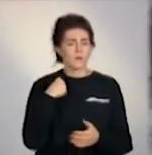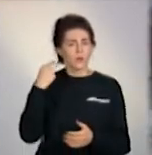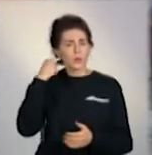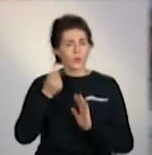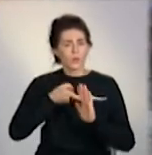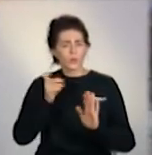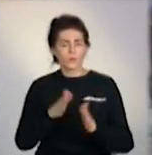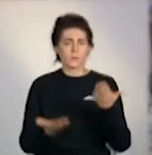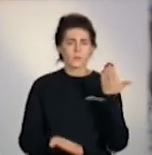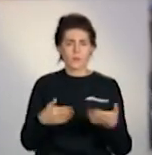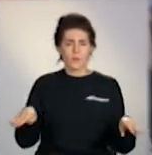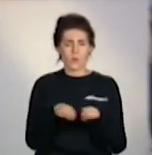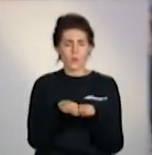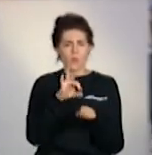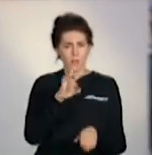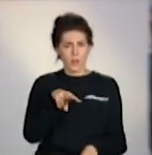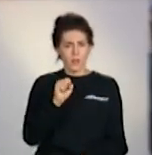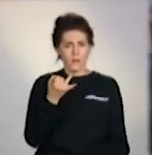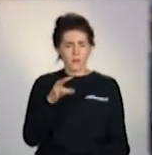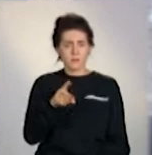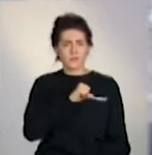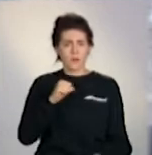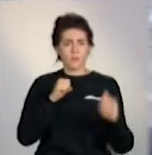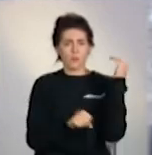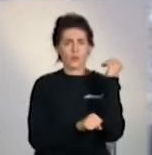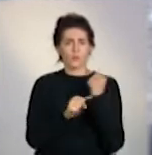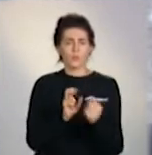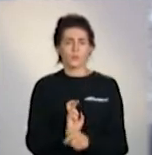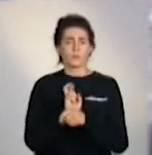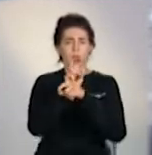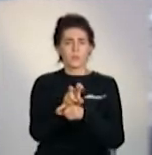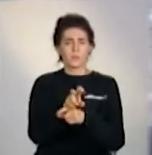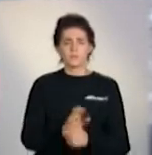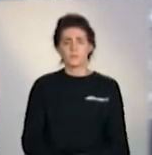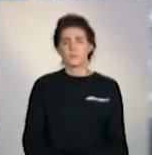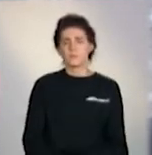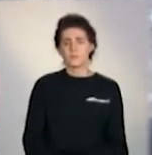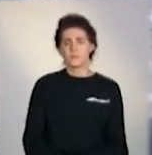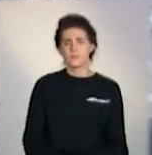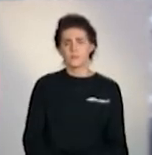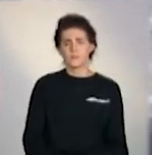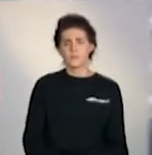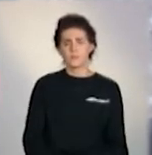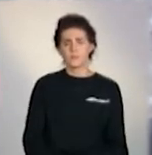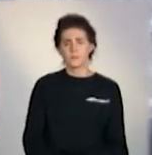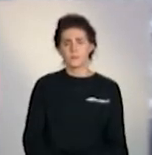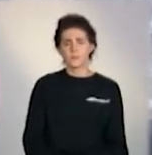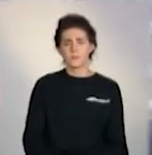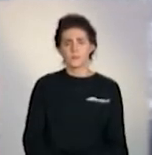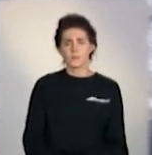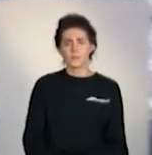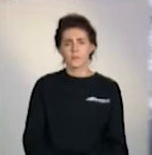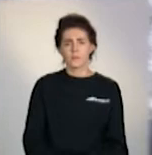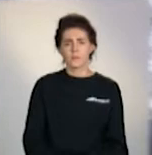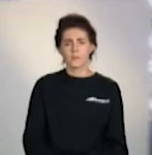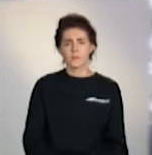вміють звірятися онлайн, самі йдуть до комунальників. Ні, от це от мені спасибо, що сестра хоч